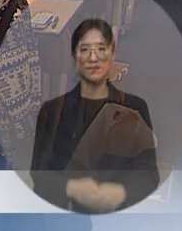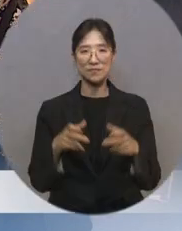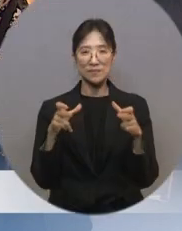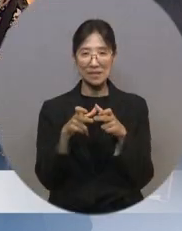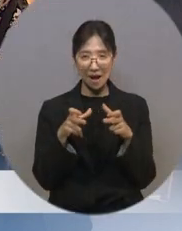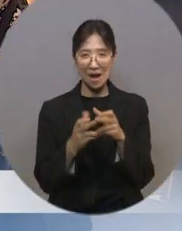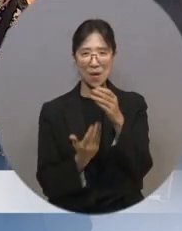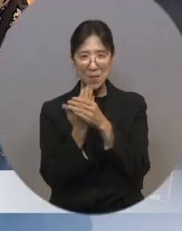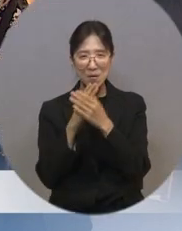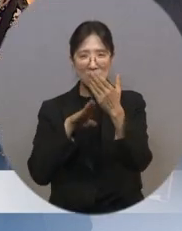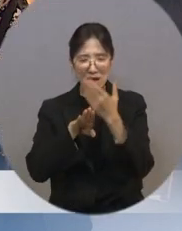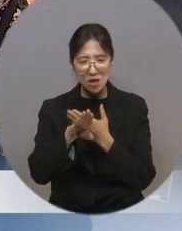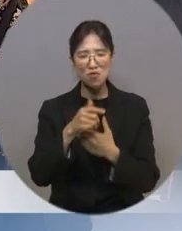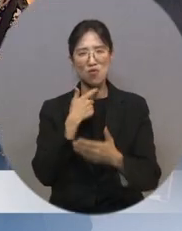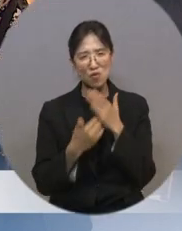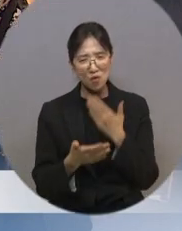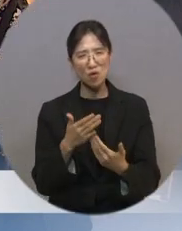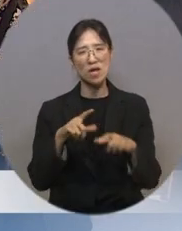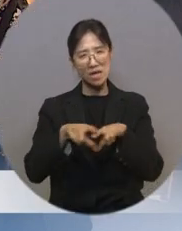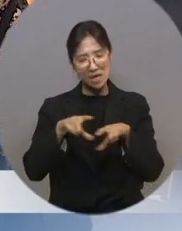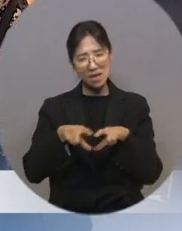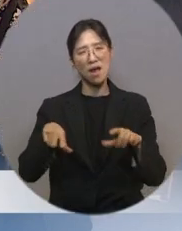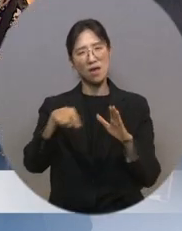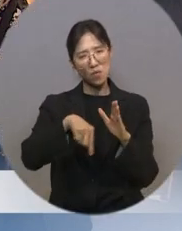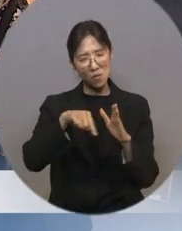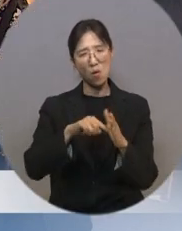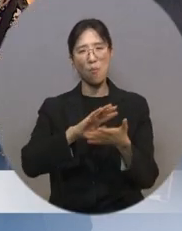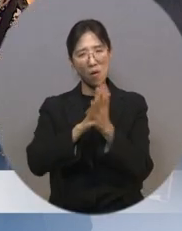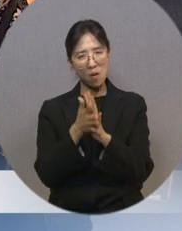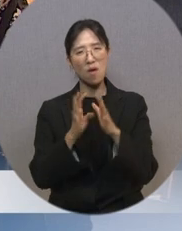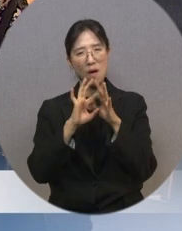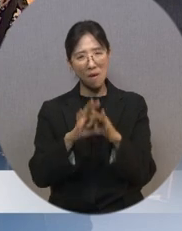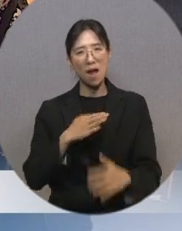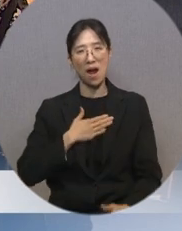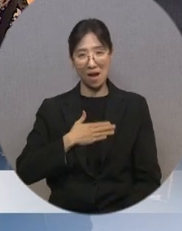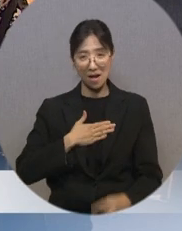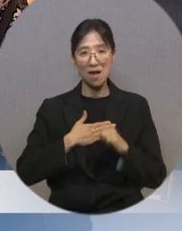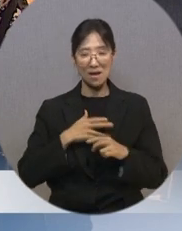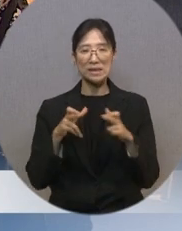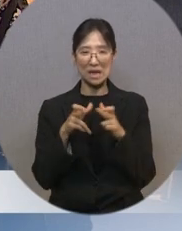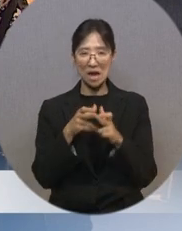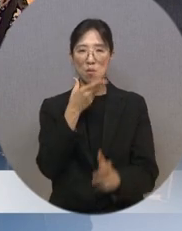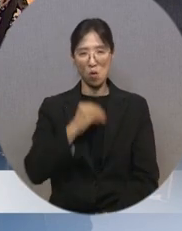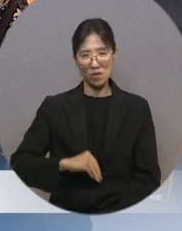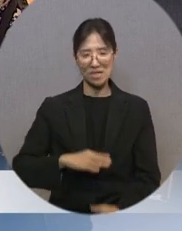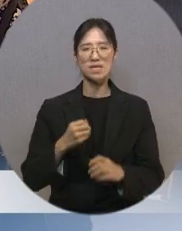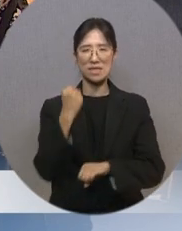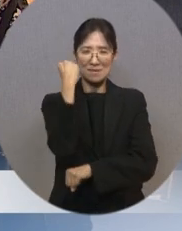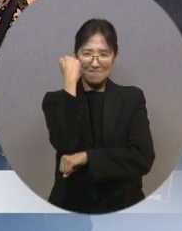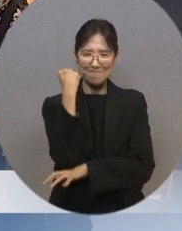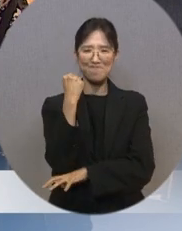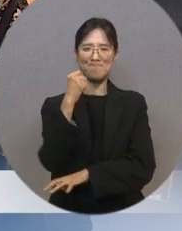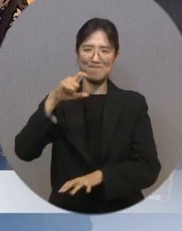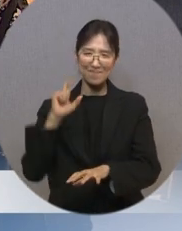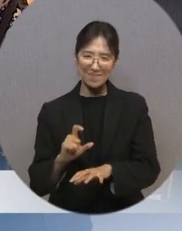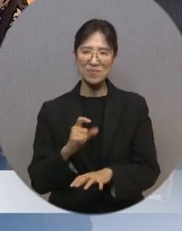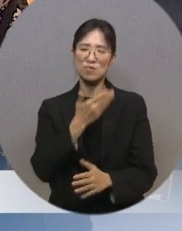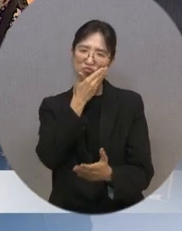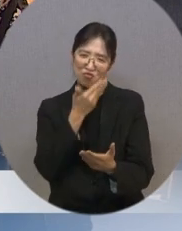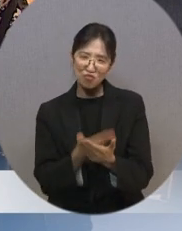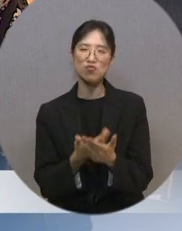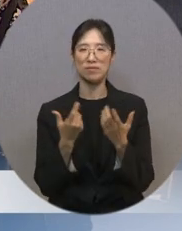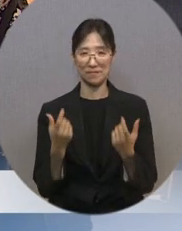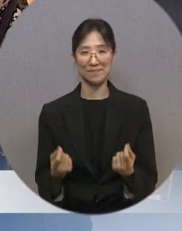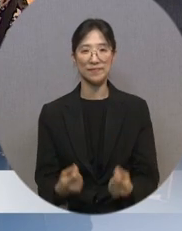장애 발생 이후 겪는 일상 속 변화에 대해 아는 것은 장애인 복지의 튼튼한 기반을 쌓아 올리는 중요한 과정